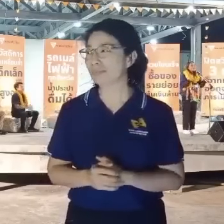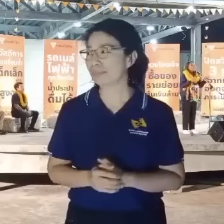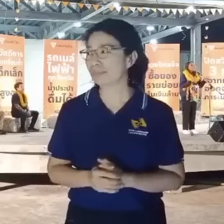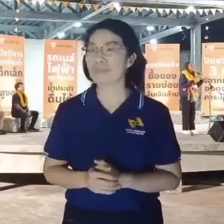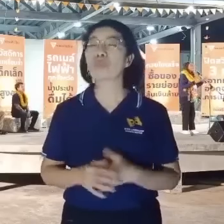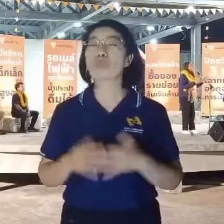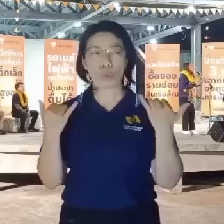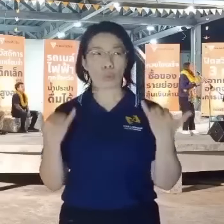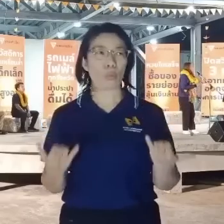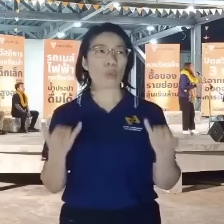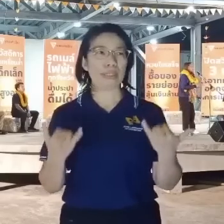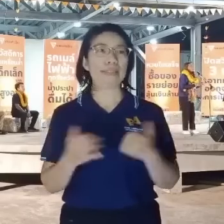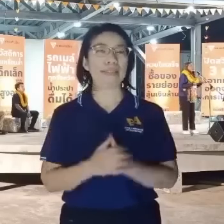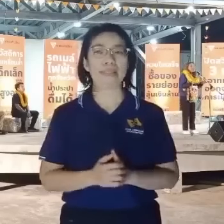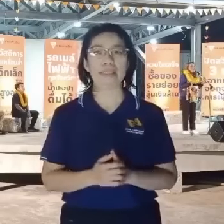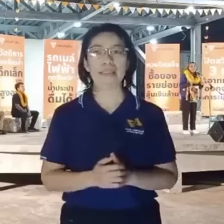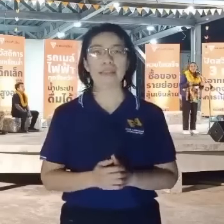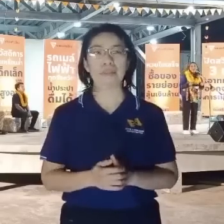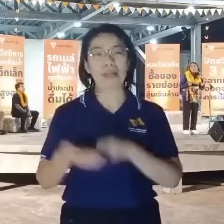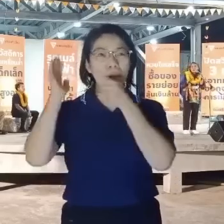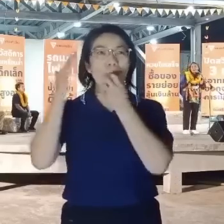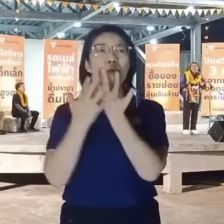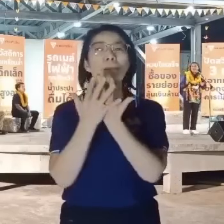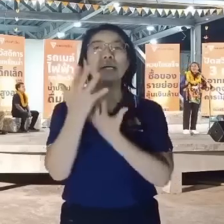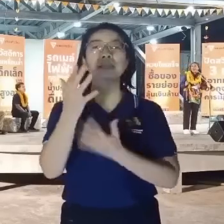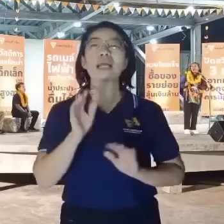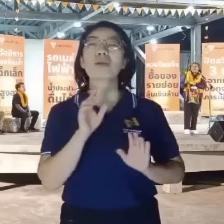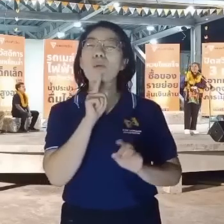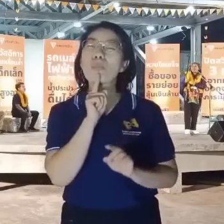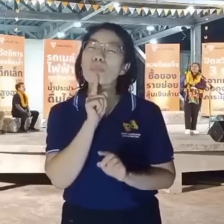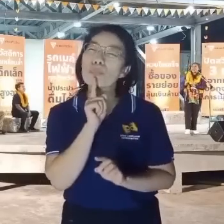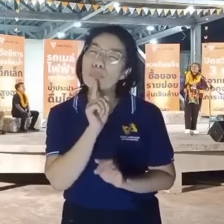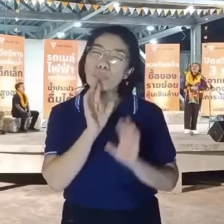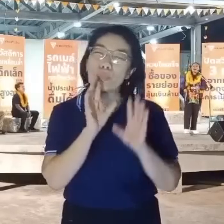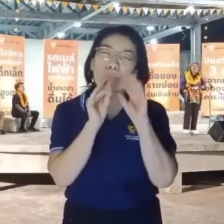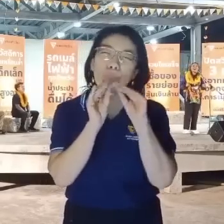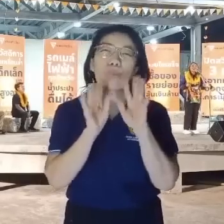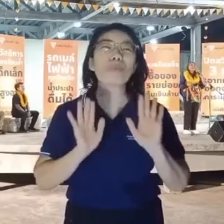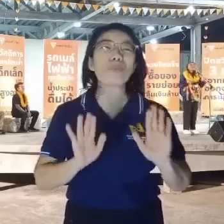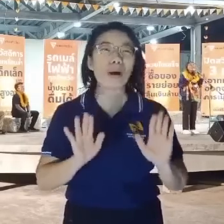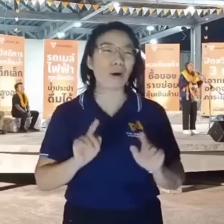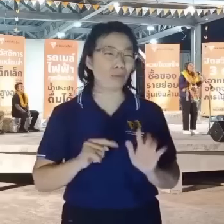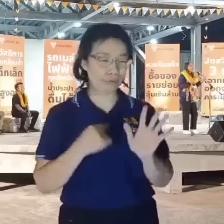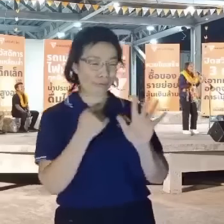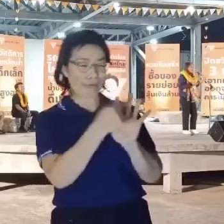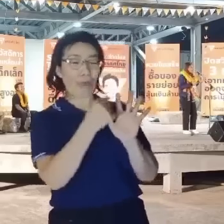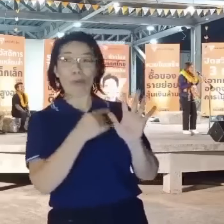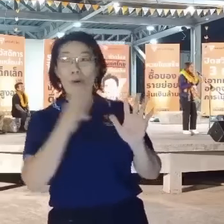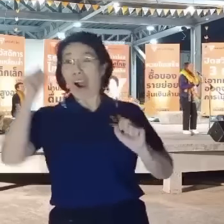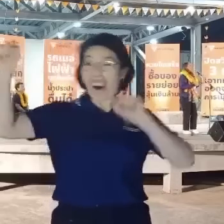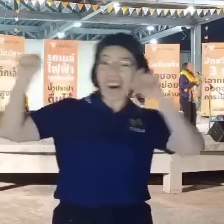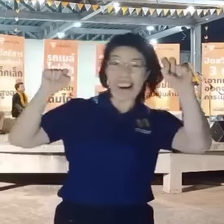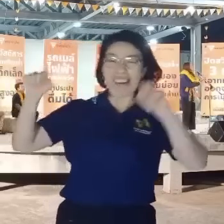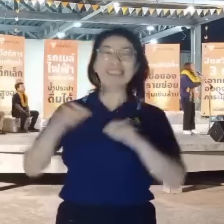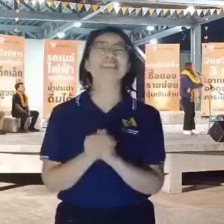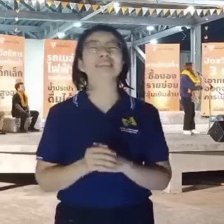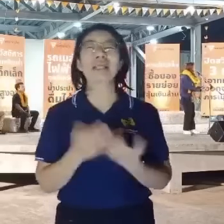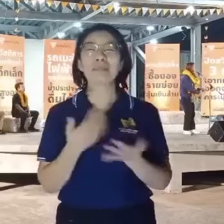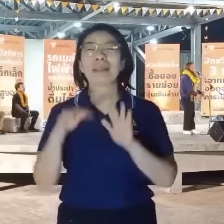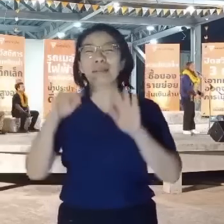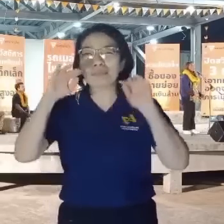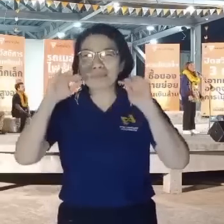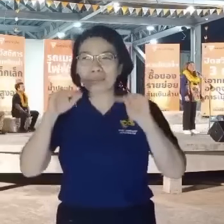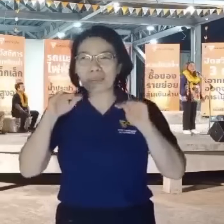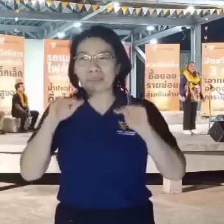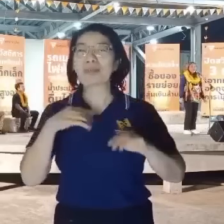มาวันนี้เขาบอกว่าให้ปราศรัยเบาๆนะคะแต่ว่าไม่มีใครเบาเลยแต่ว่าดิฉันจะขอลดความ